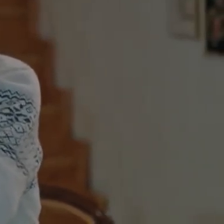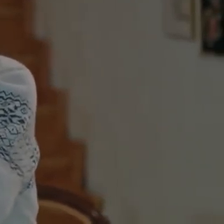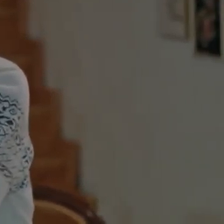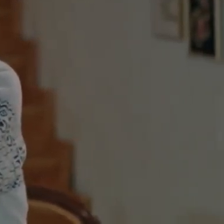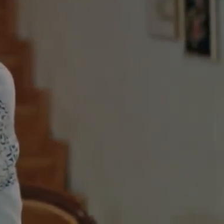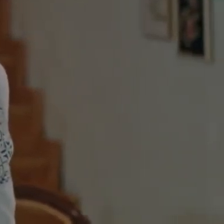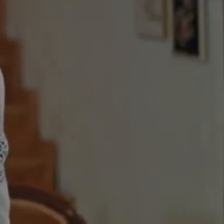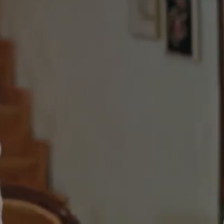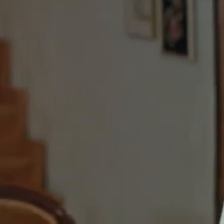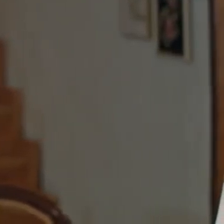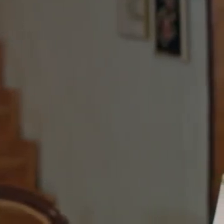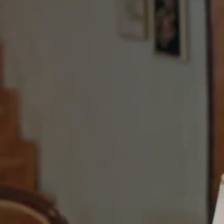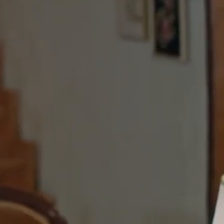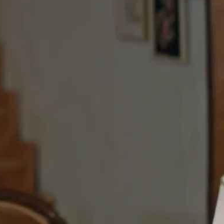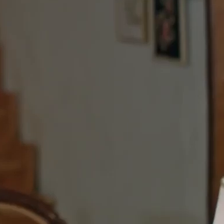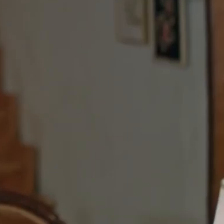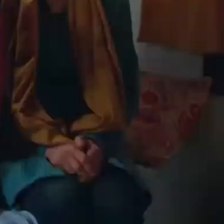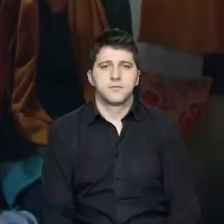sarıldı.